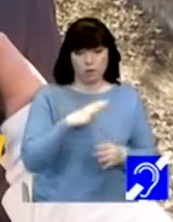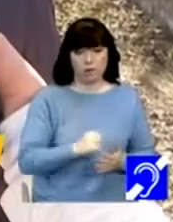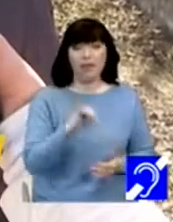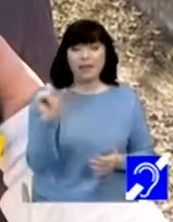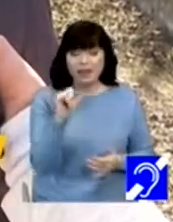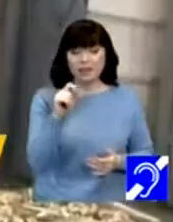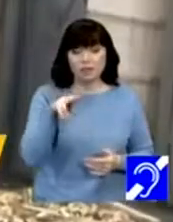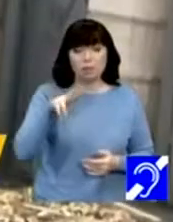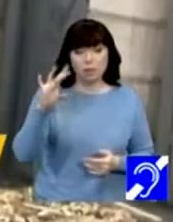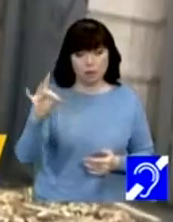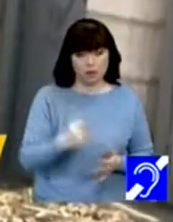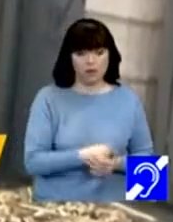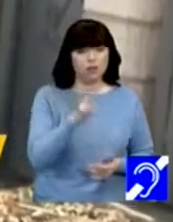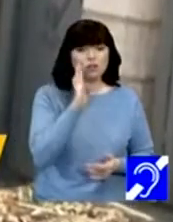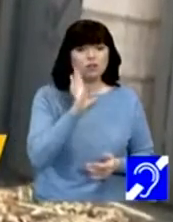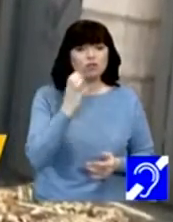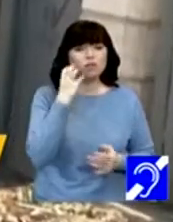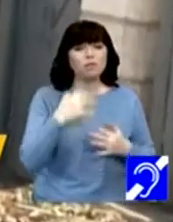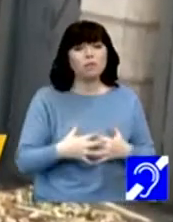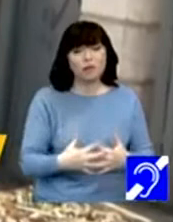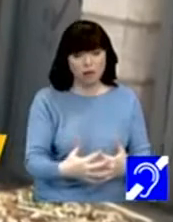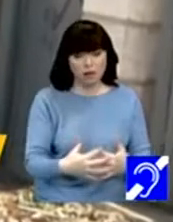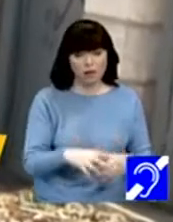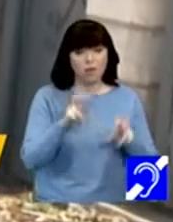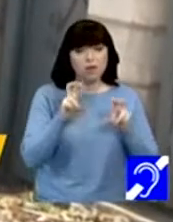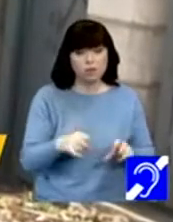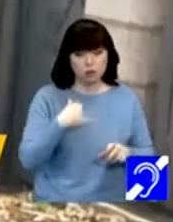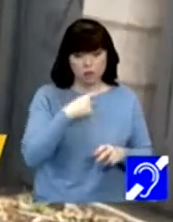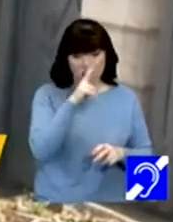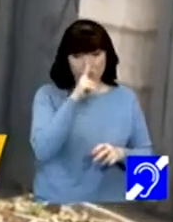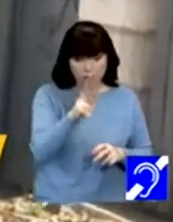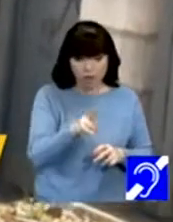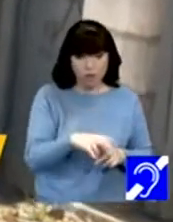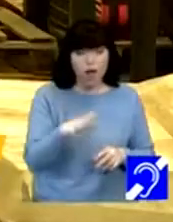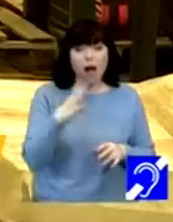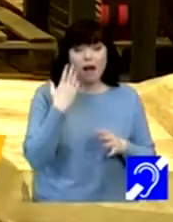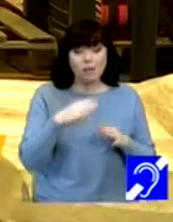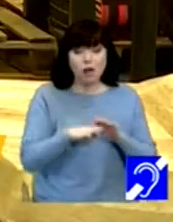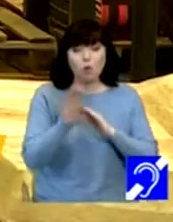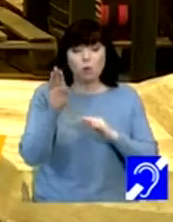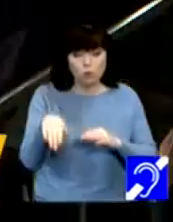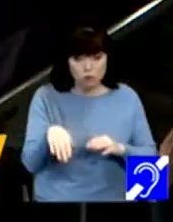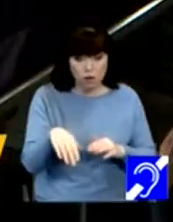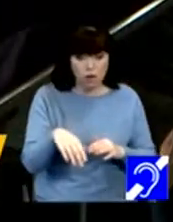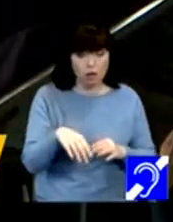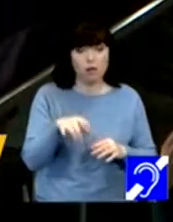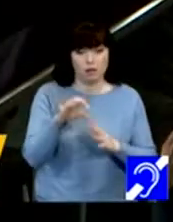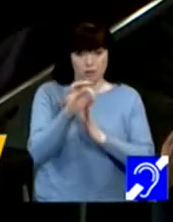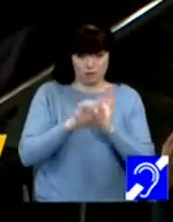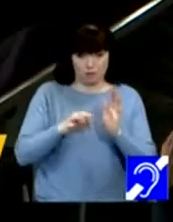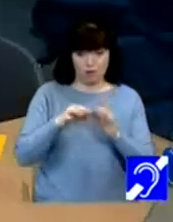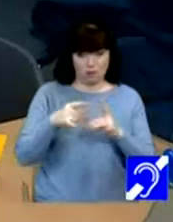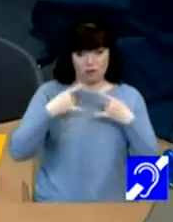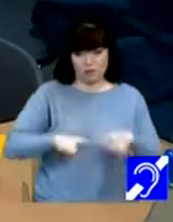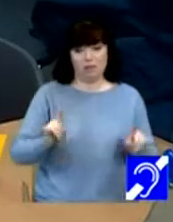eu personal acasă. Și mie e gravidă, chiar era ușă la mine 2 luni de zile și m-a s-o dus la mine, când atunci aș în ziua și-a dus